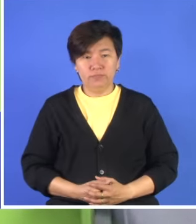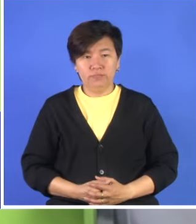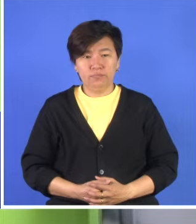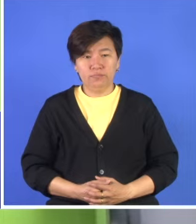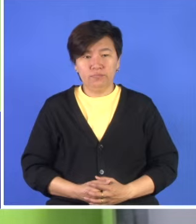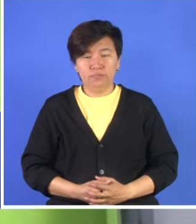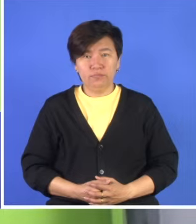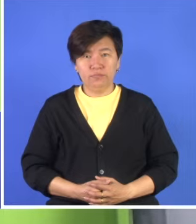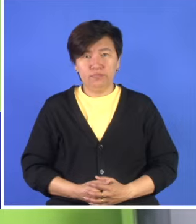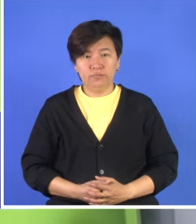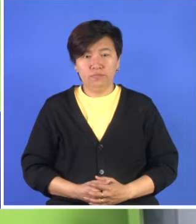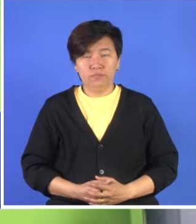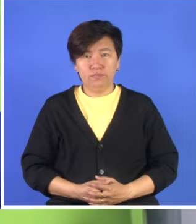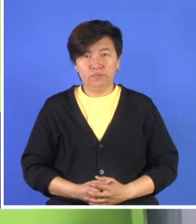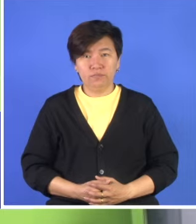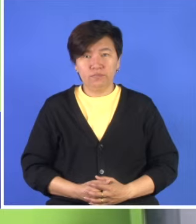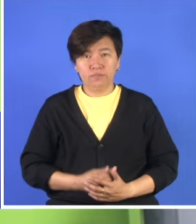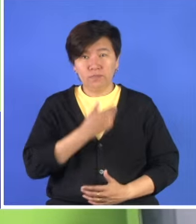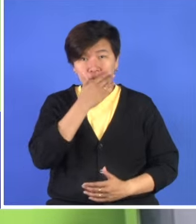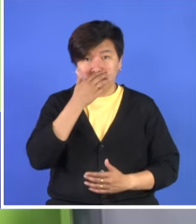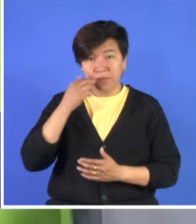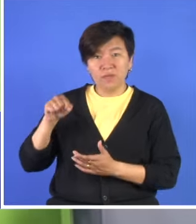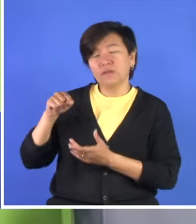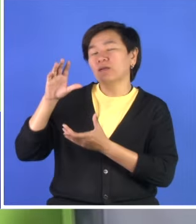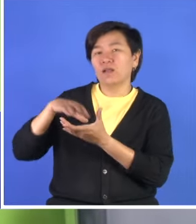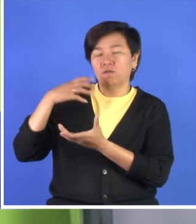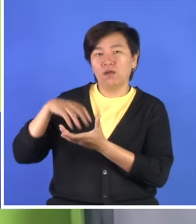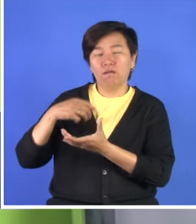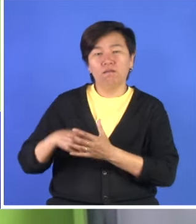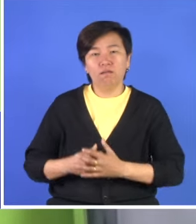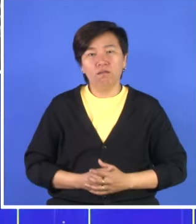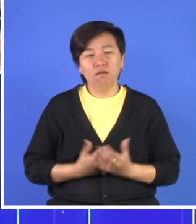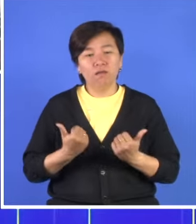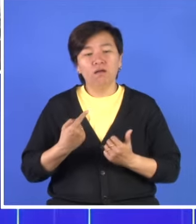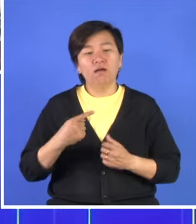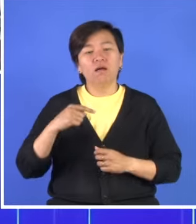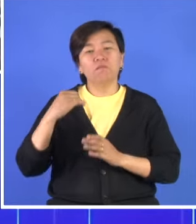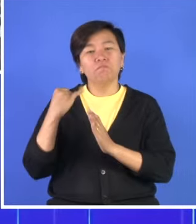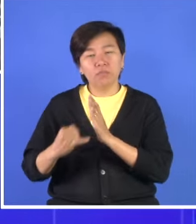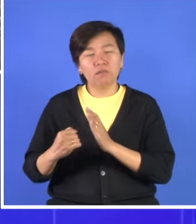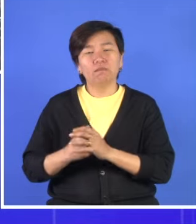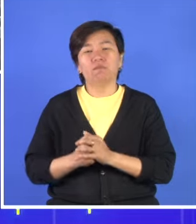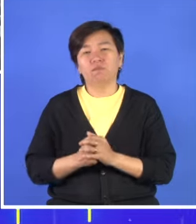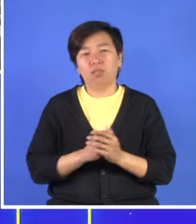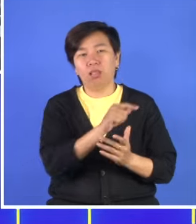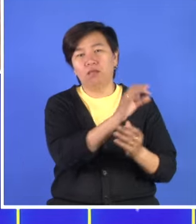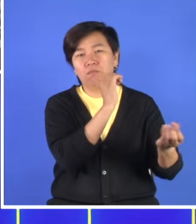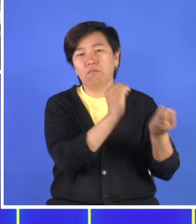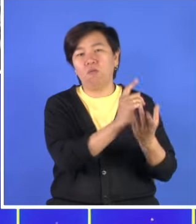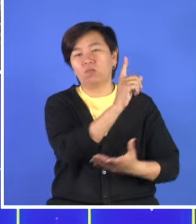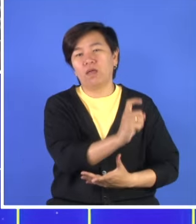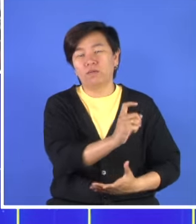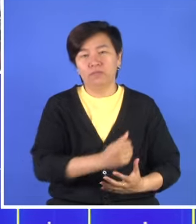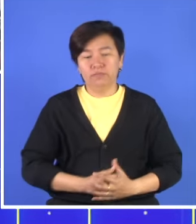ไม่ได้ตั้งใจใช่ไหมพ ี่นี่นะครับก็เล่าให้ฟังนะฮะแต่ว่าสุดท้ายแล้วก็ถูกแจ้งข้อกล่าวหาทำร้ายร่างกายผู้อื่นจนถึงแก่ความต